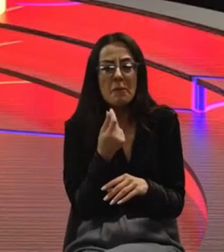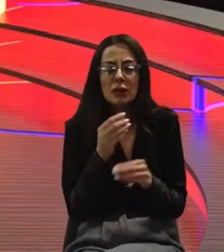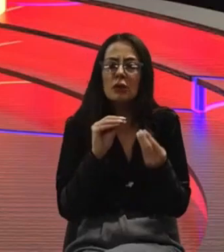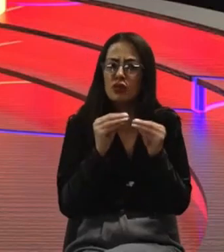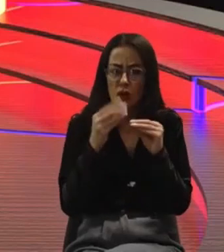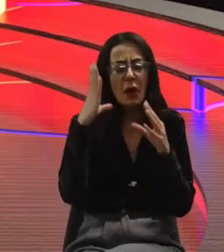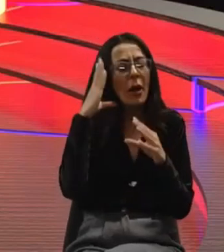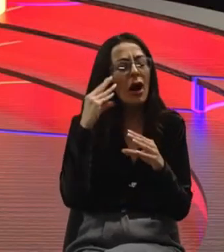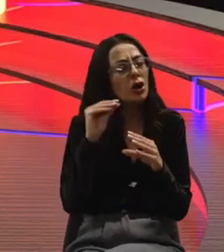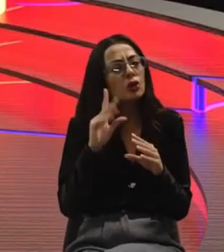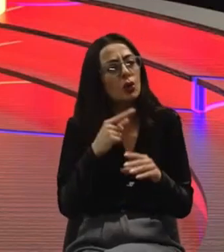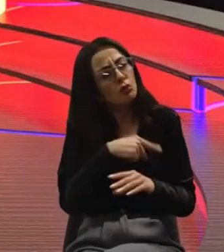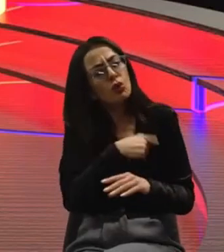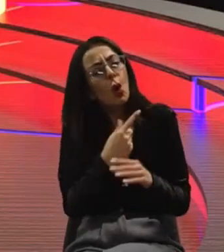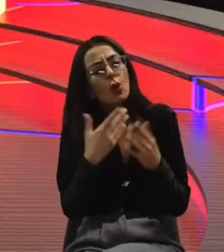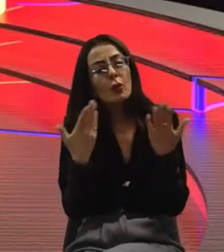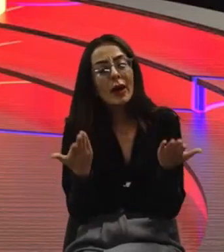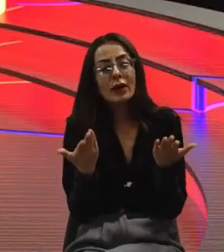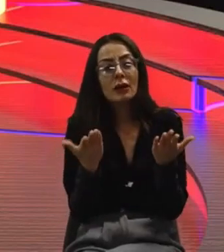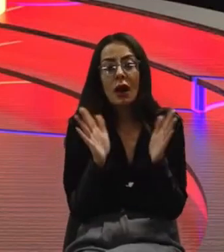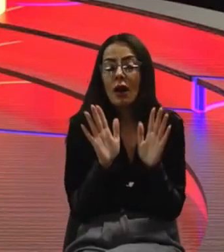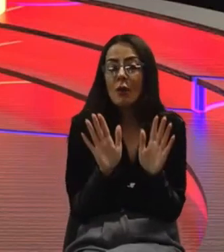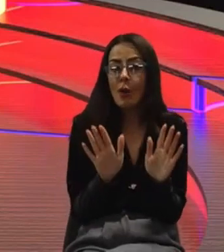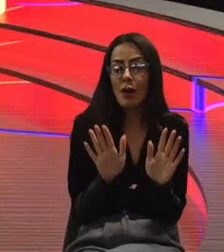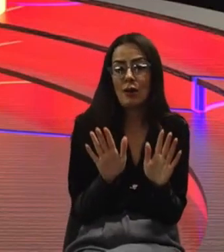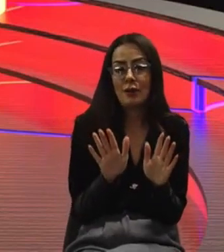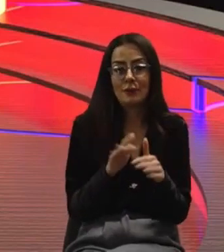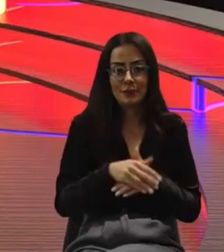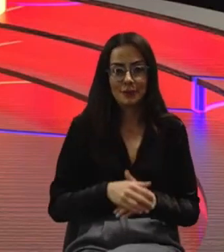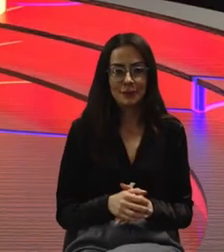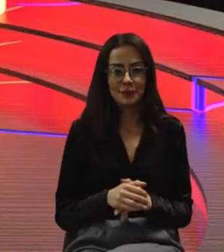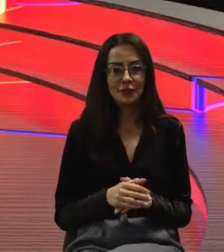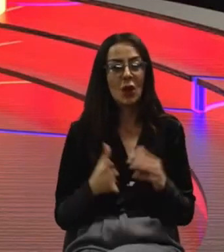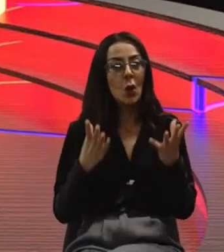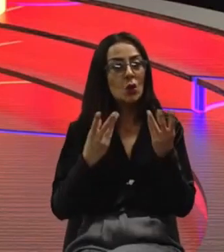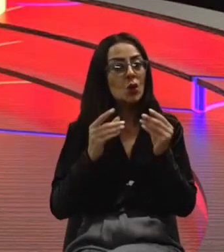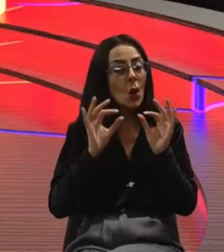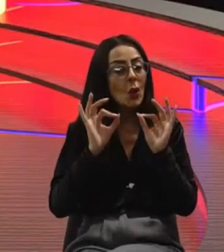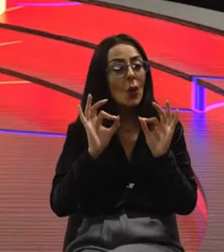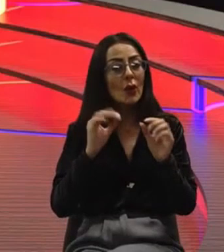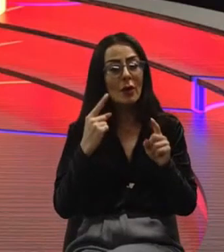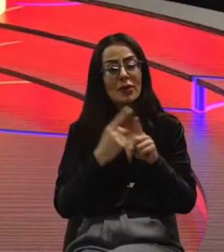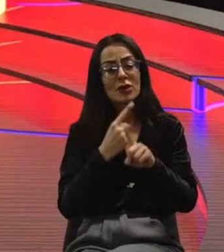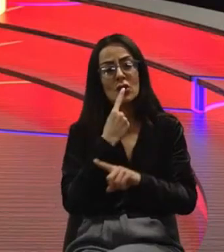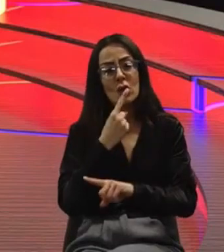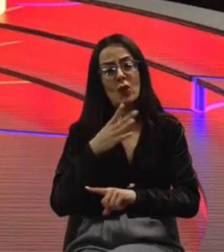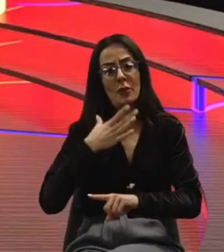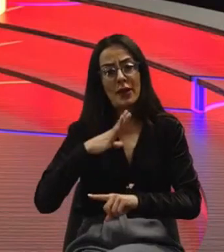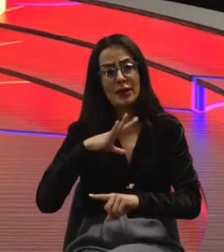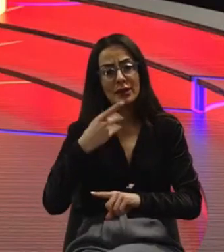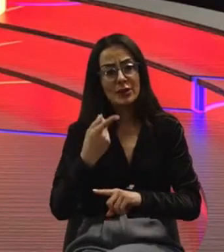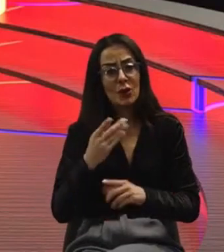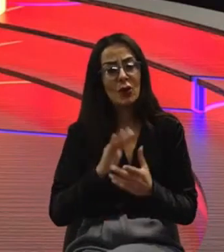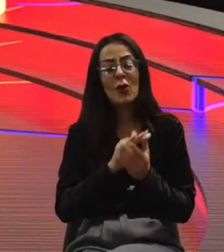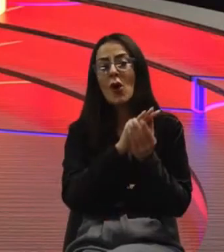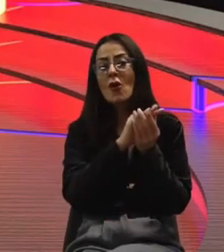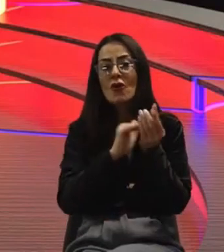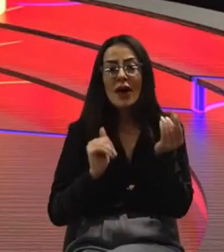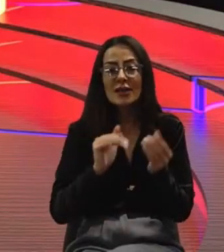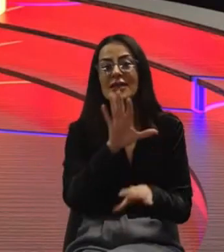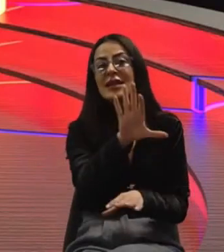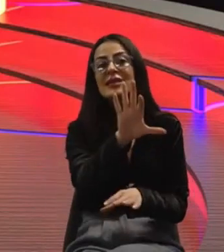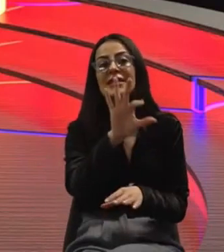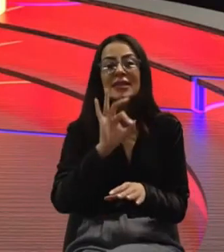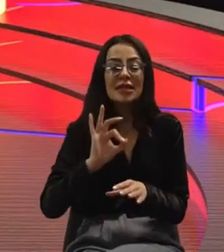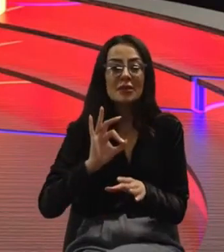anlıyorum ve çok normal ama çok önemli bir şey söylüyorum üniversite seçiminden daha fazla hayatımızı